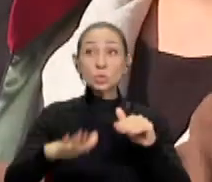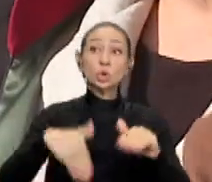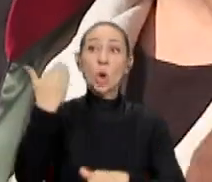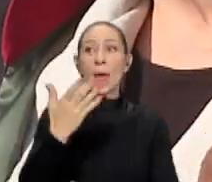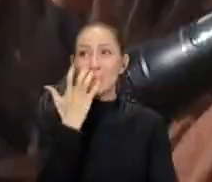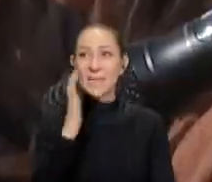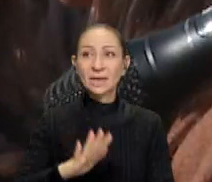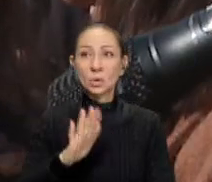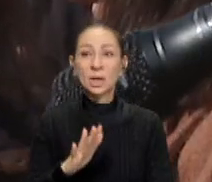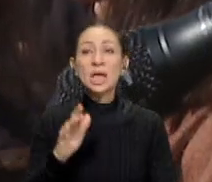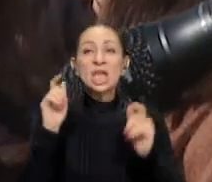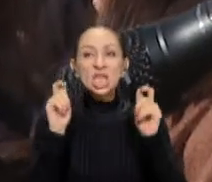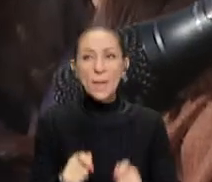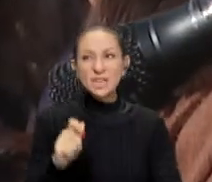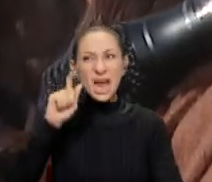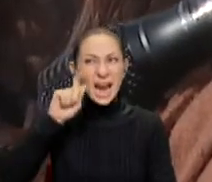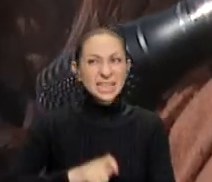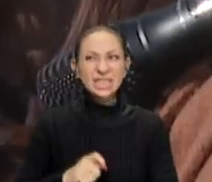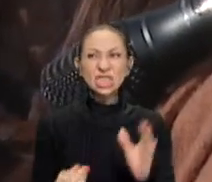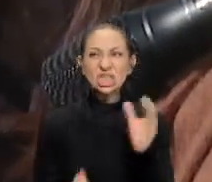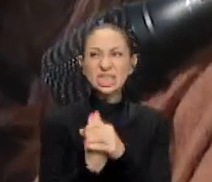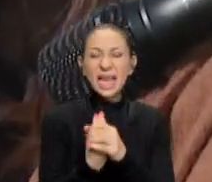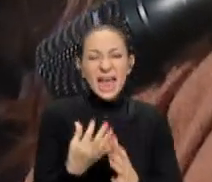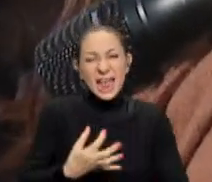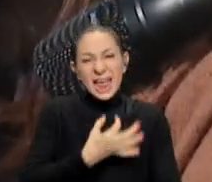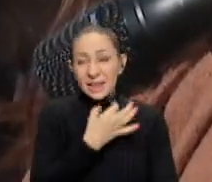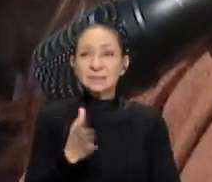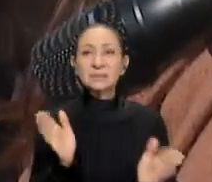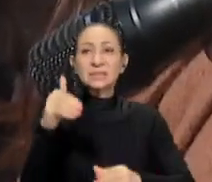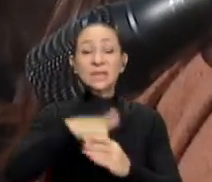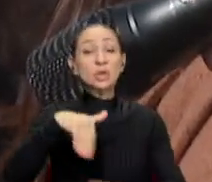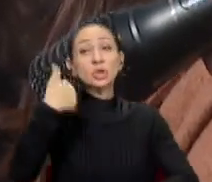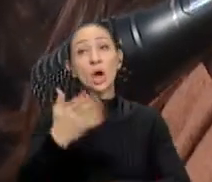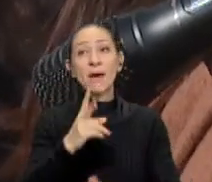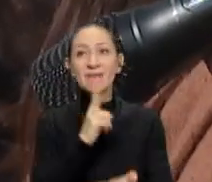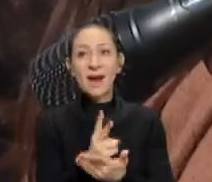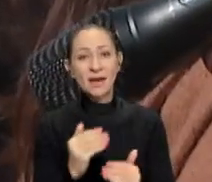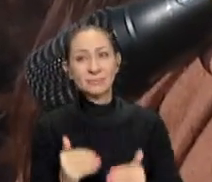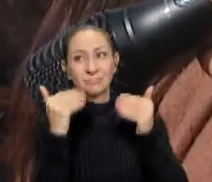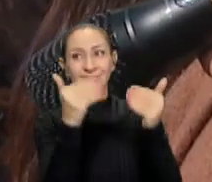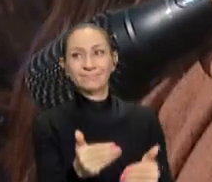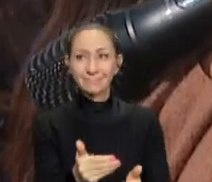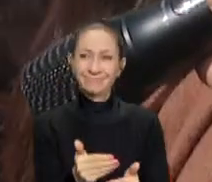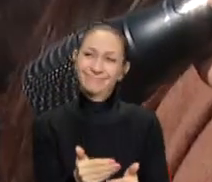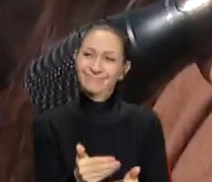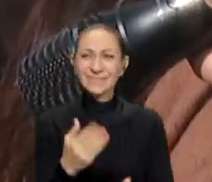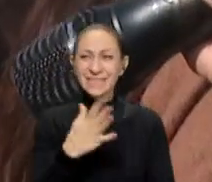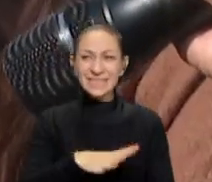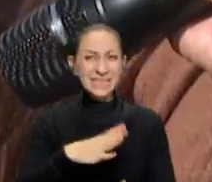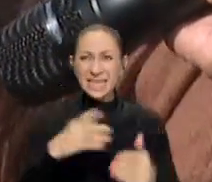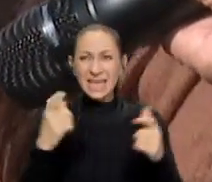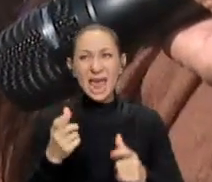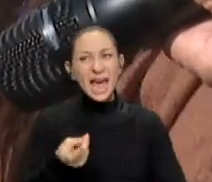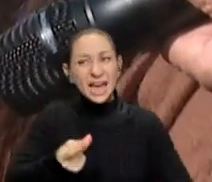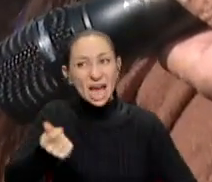sonrasını bekliyorlar. Yapacağınız rezillik ortaya çıktı. Sandıktan sonraya kararı kaçırıyorsun. İstediğin yere